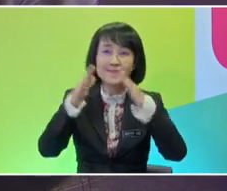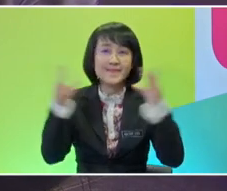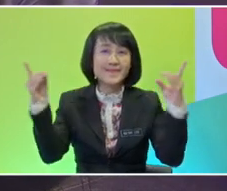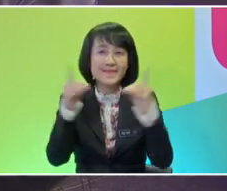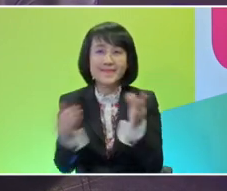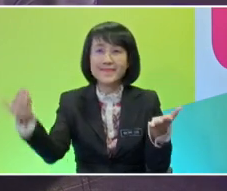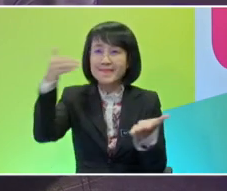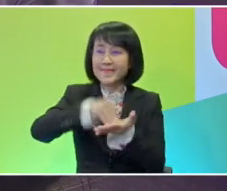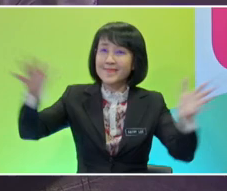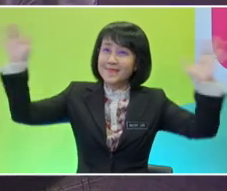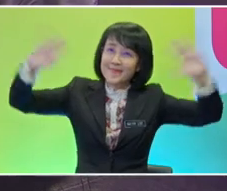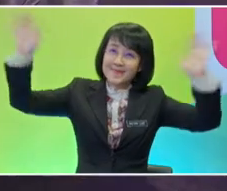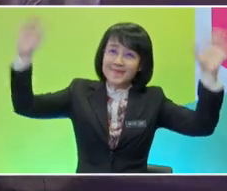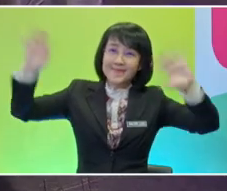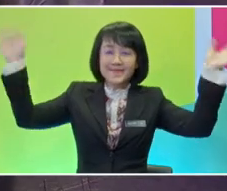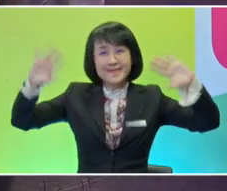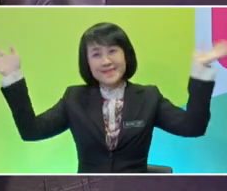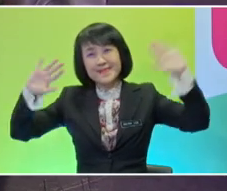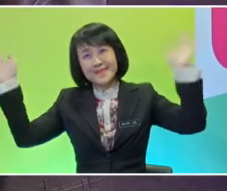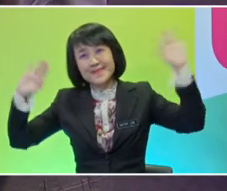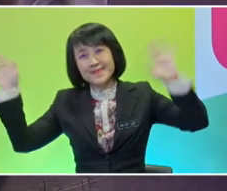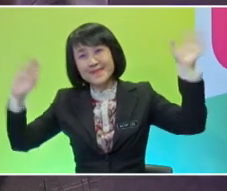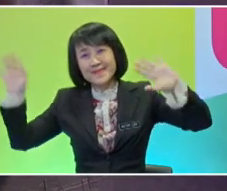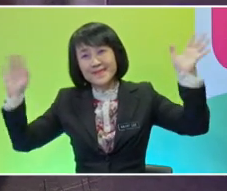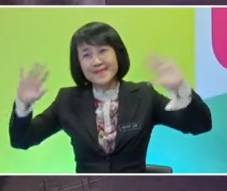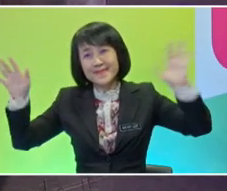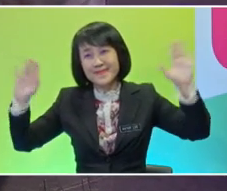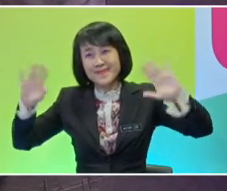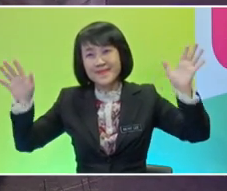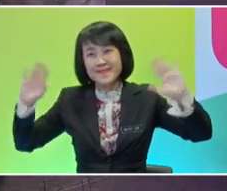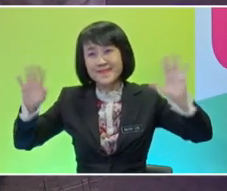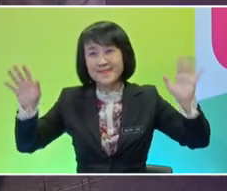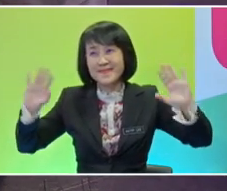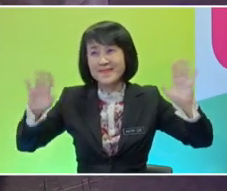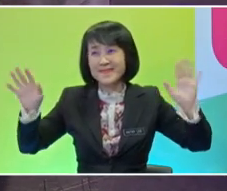lagi bye-bye Assalamualaikum warahmatullahi wabarakatuh jumpa lagi